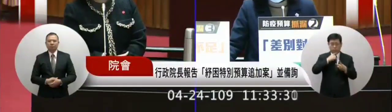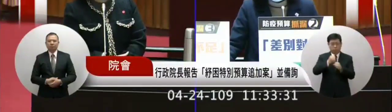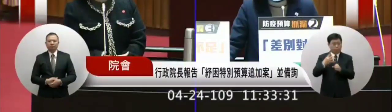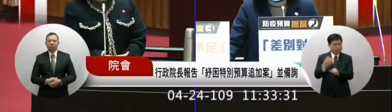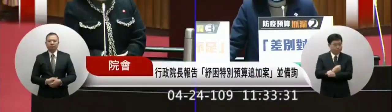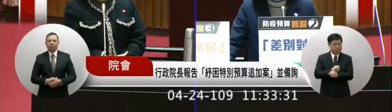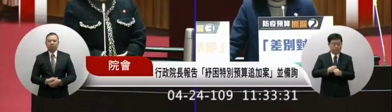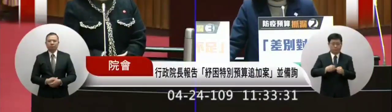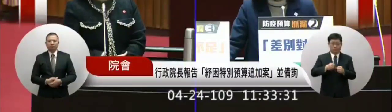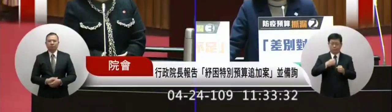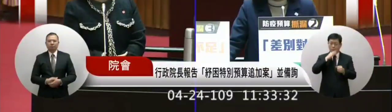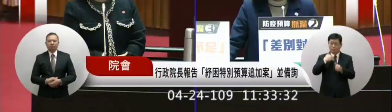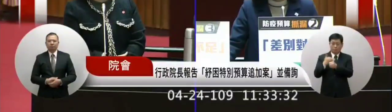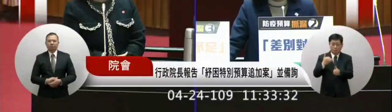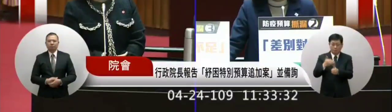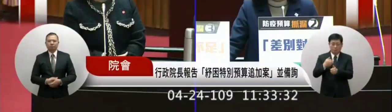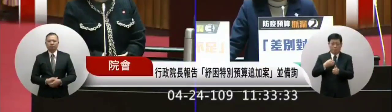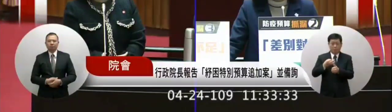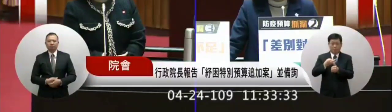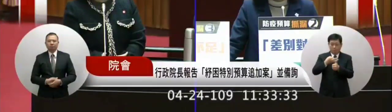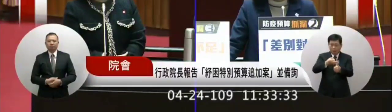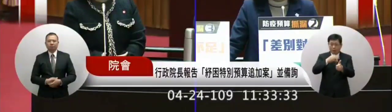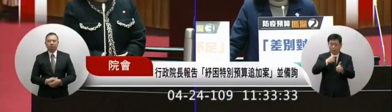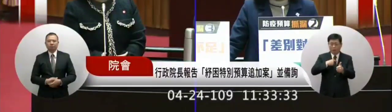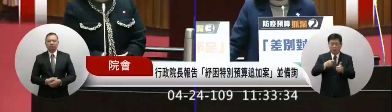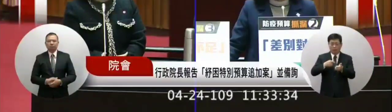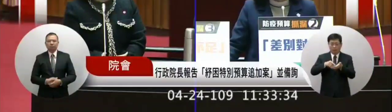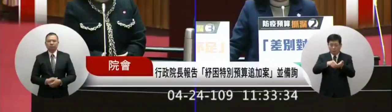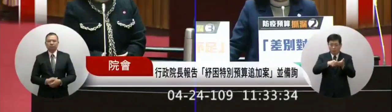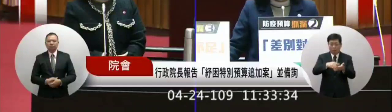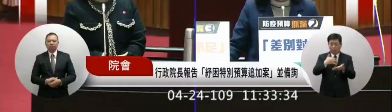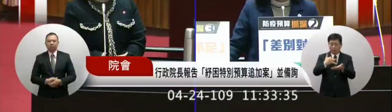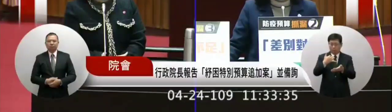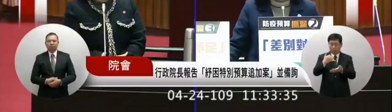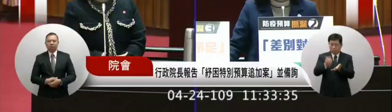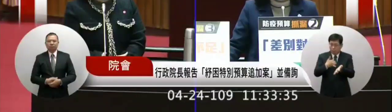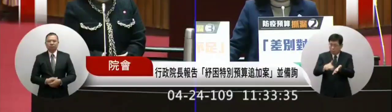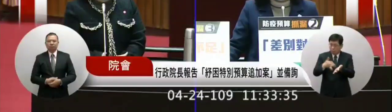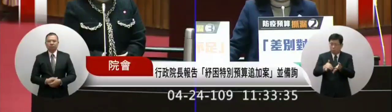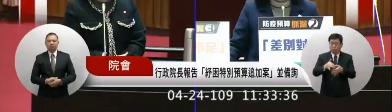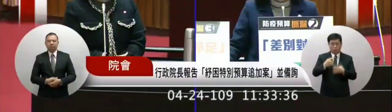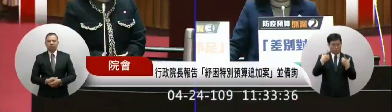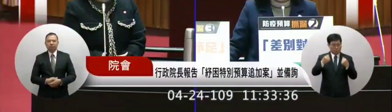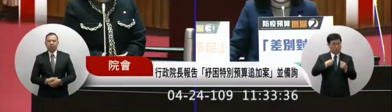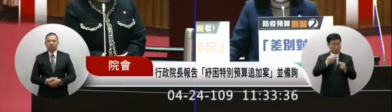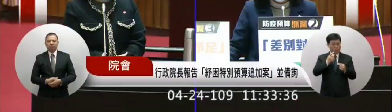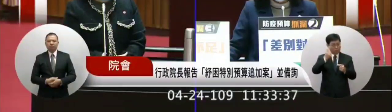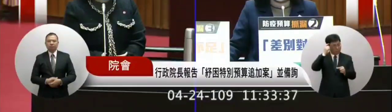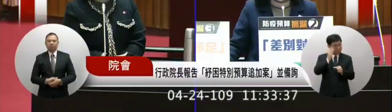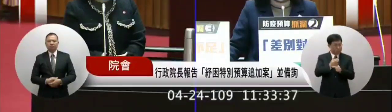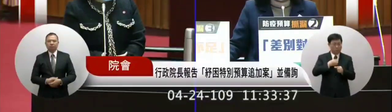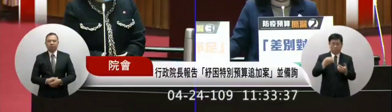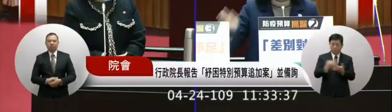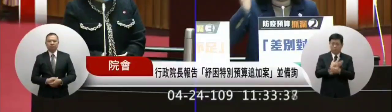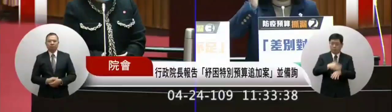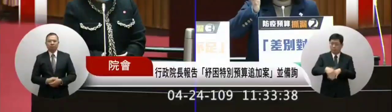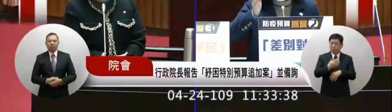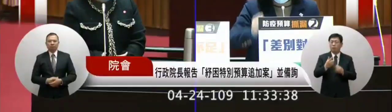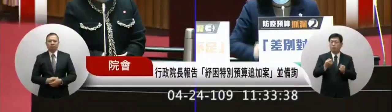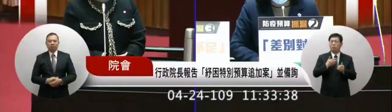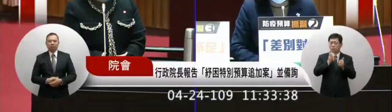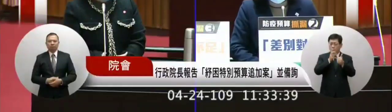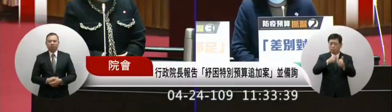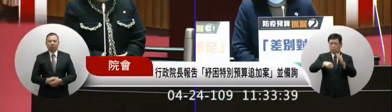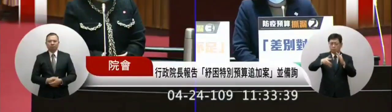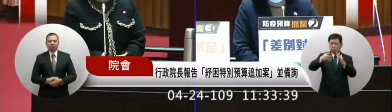失业率也好，之前通报也好，会不会造成我们现在在预算上面、在预想上面的政策是不够的？所以先提出来也是